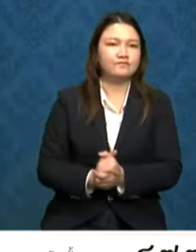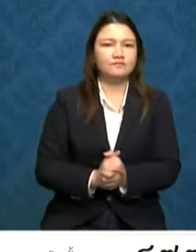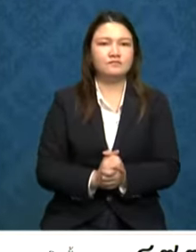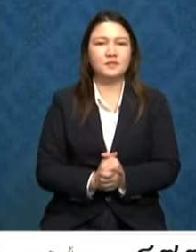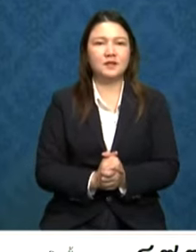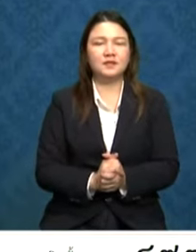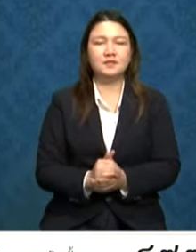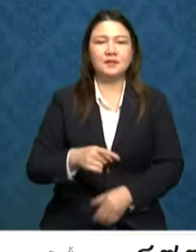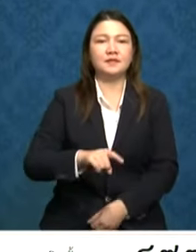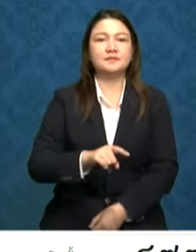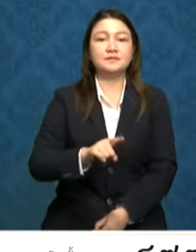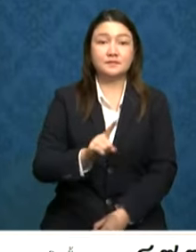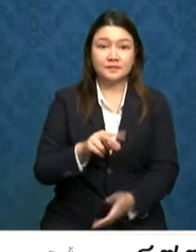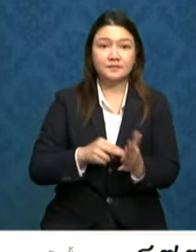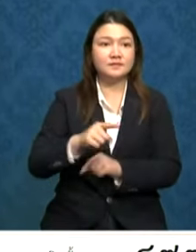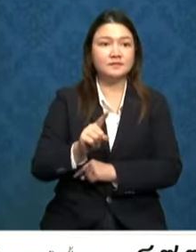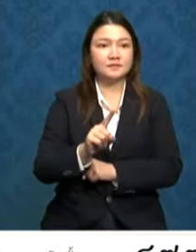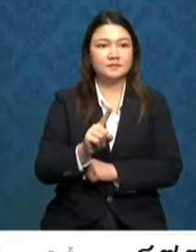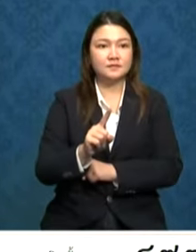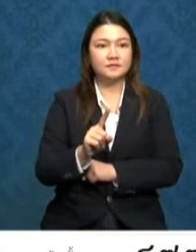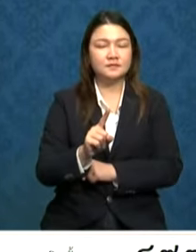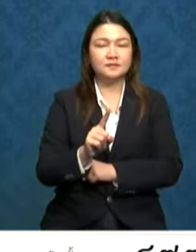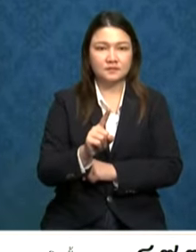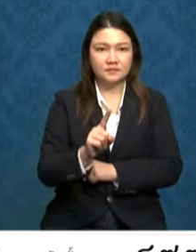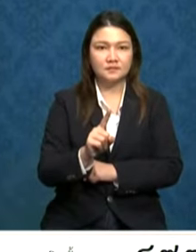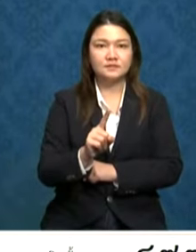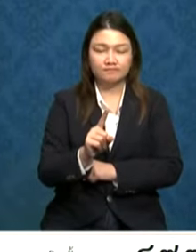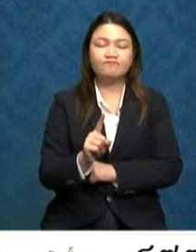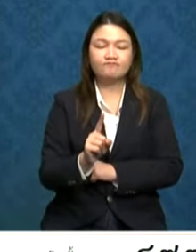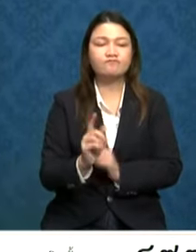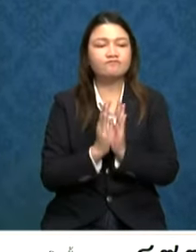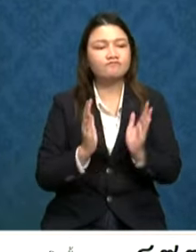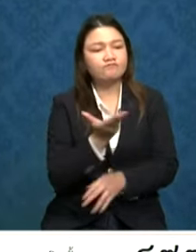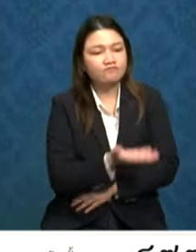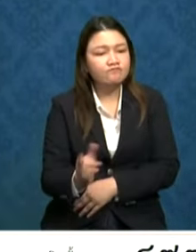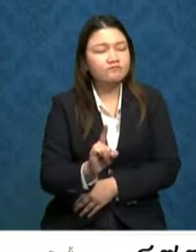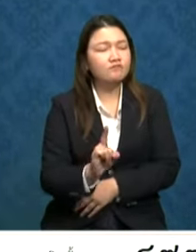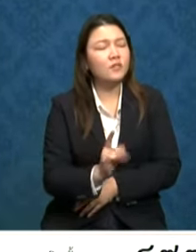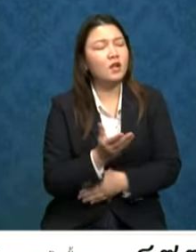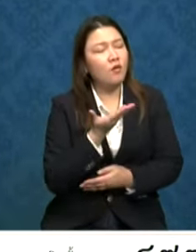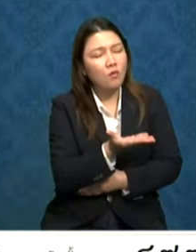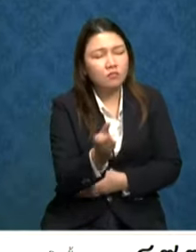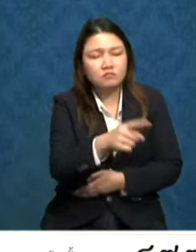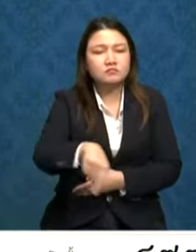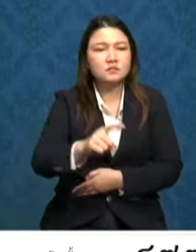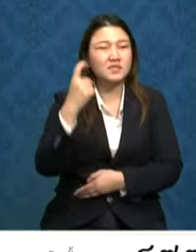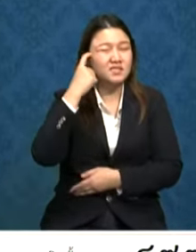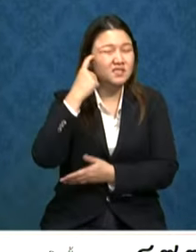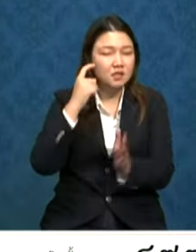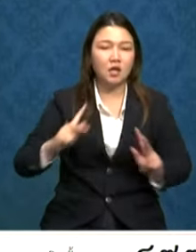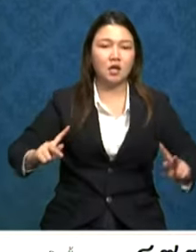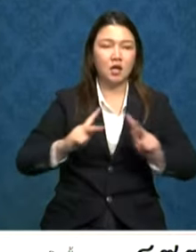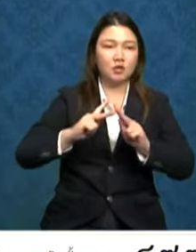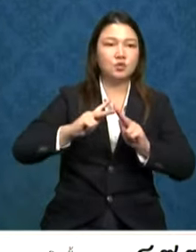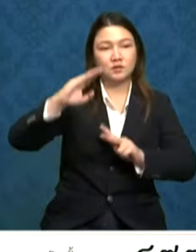เ่อผมว่าก็เป็นสิ่งที่อยากกราบเรียนเพื่อนสมาชิกนะว่าสิ่งต่างๆนะครับผมเชื่อว่ากระทรวงกลม